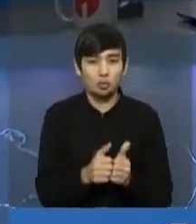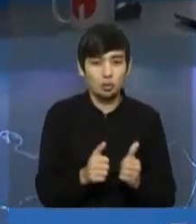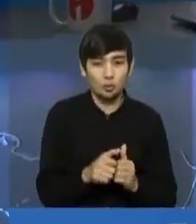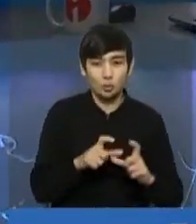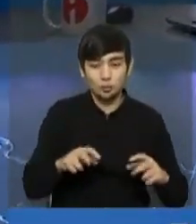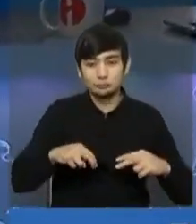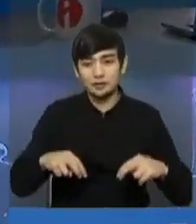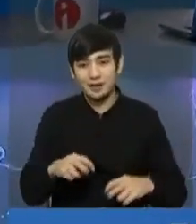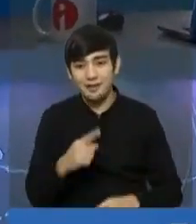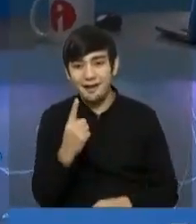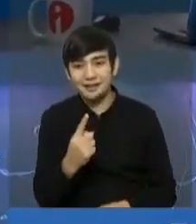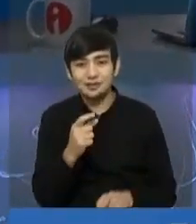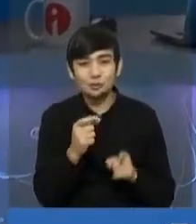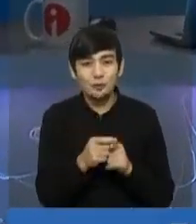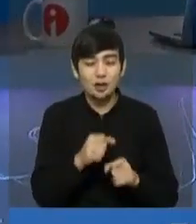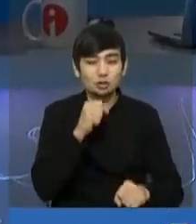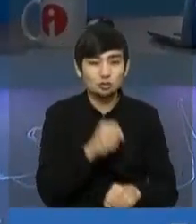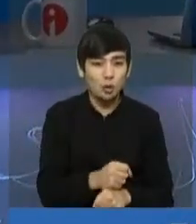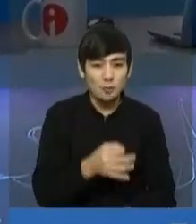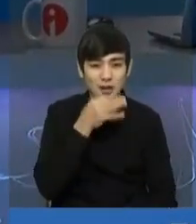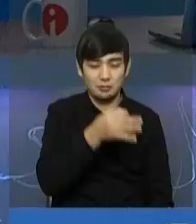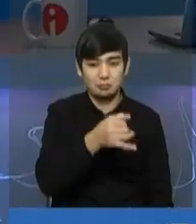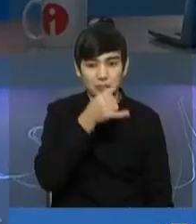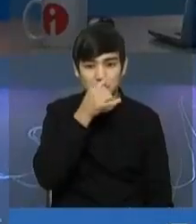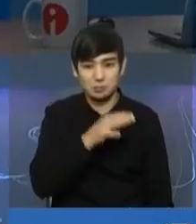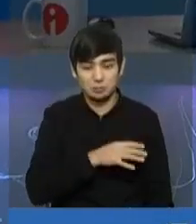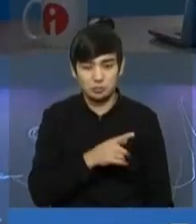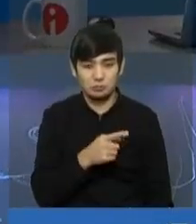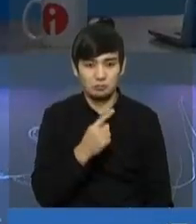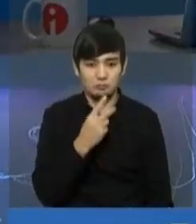жүргізушіге бір ауыз тоқта деп айта алмағаны өкінішті әрине.